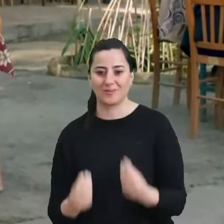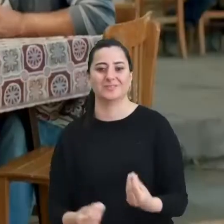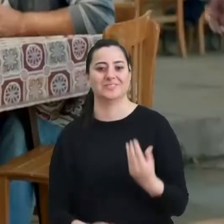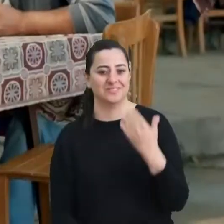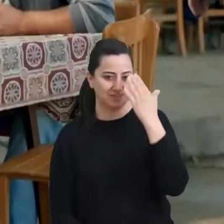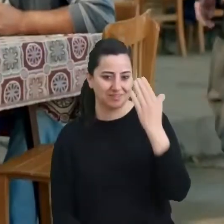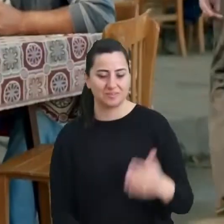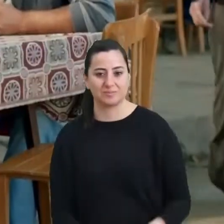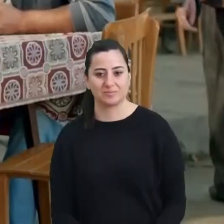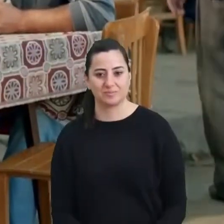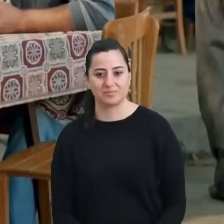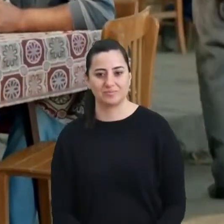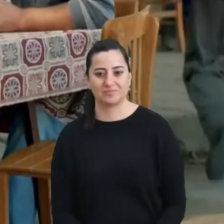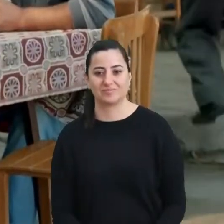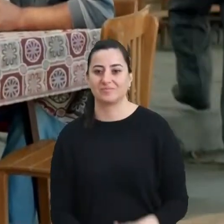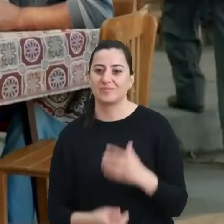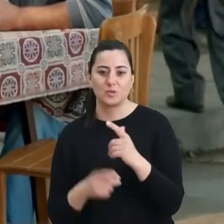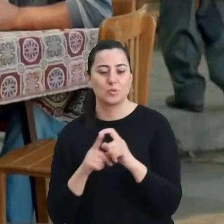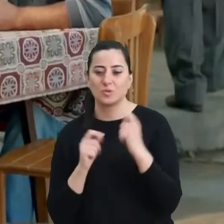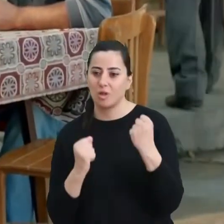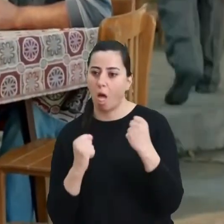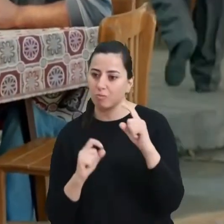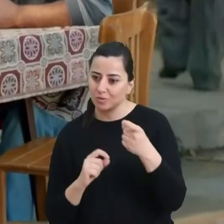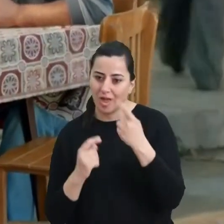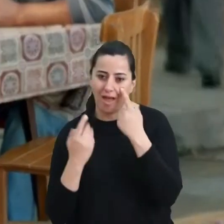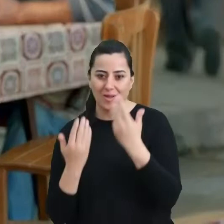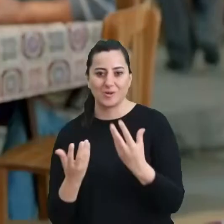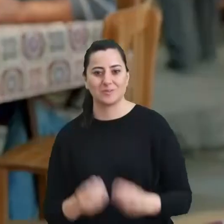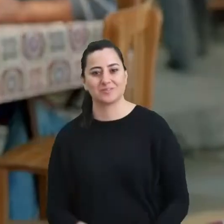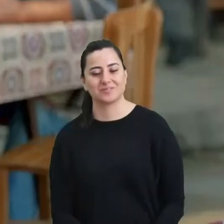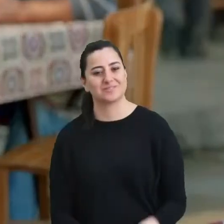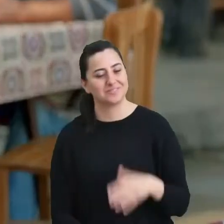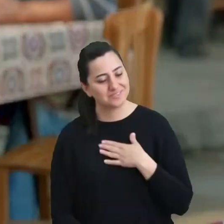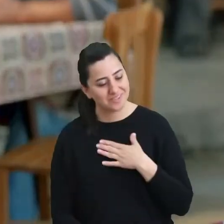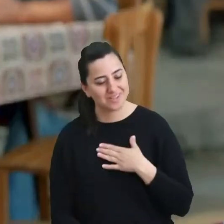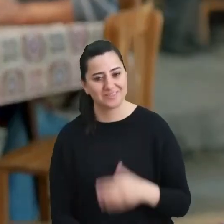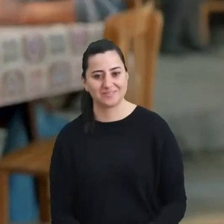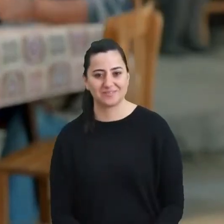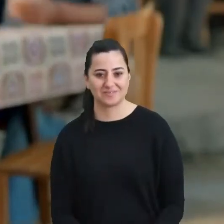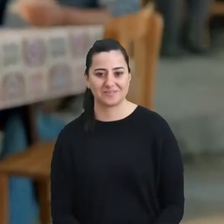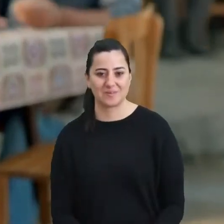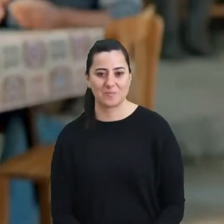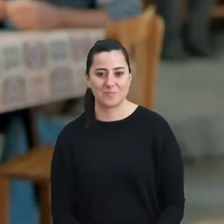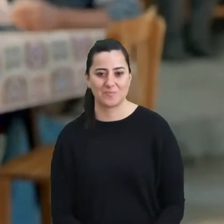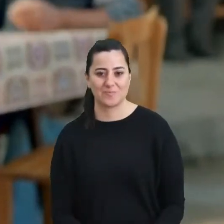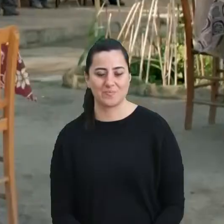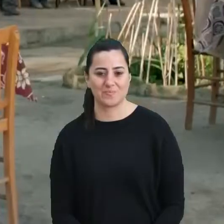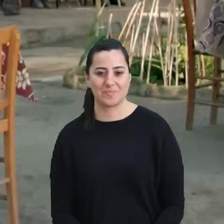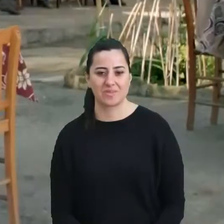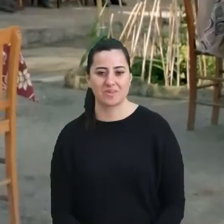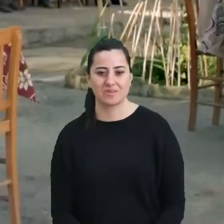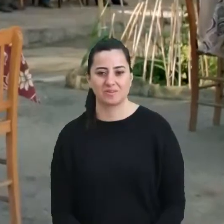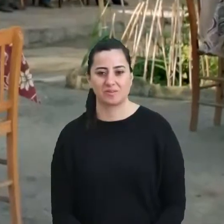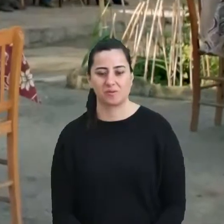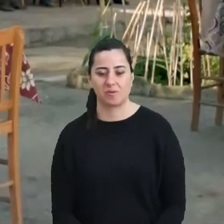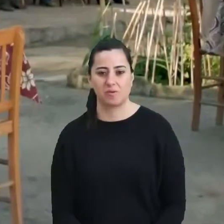ol. Vallahi sağlam dünür bulmuşsun lan. Hayırlı olsun. Sağ olun, sağ olun. Fikri